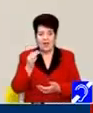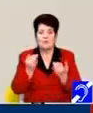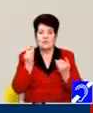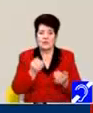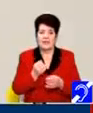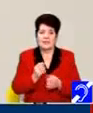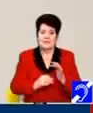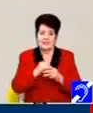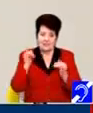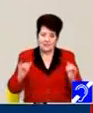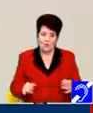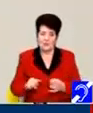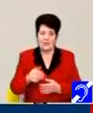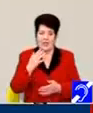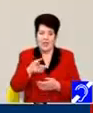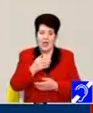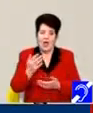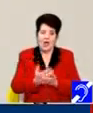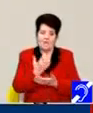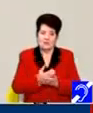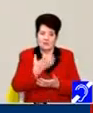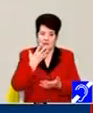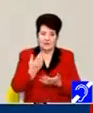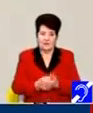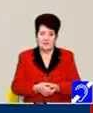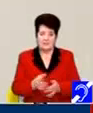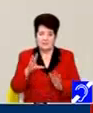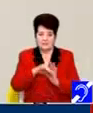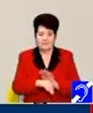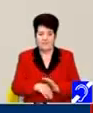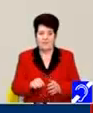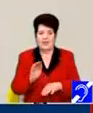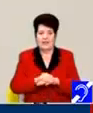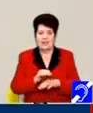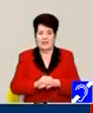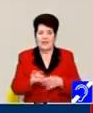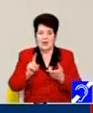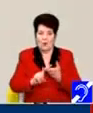afacerea sa, se înregistrează în această platformă și introduce datele de contact,